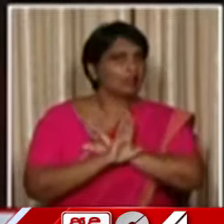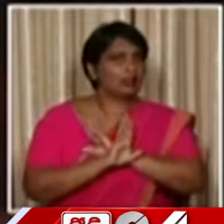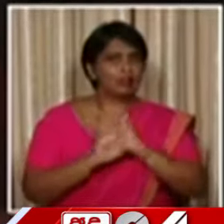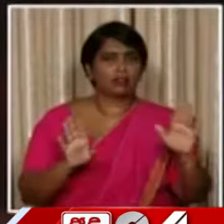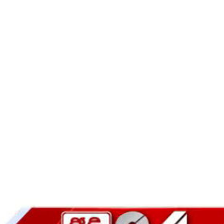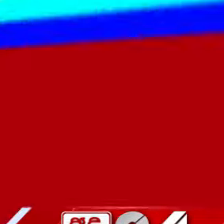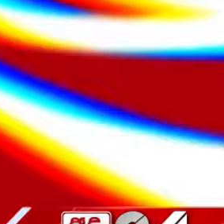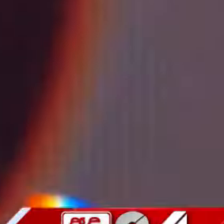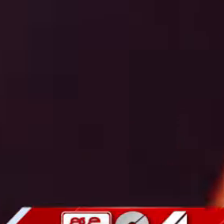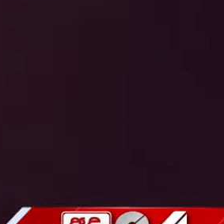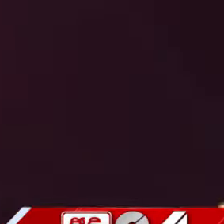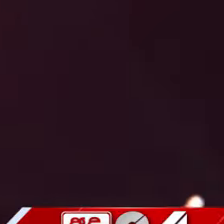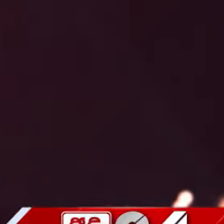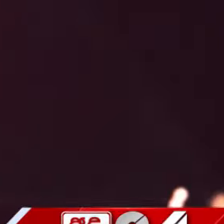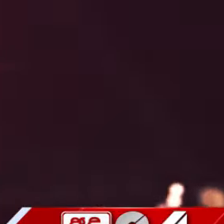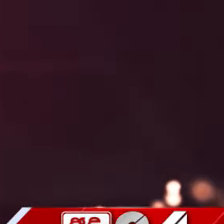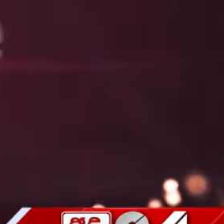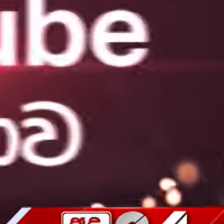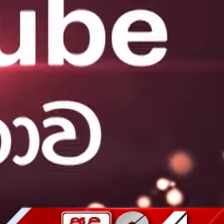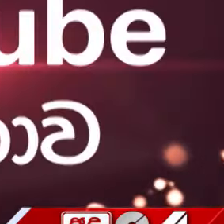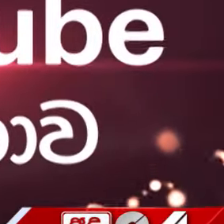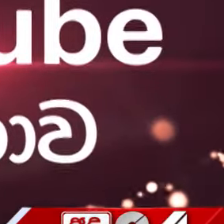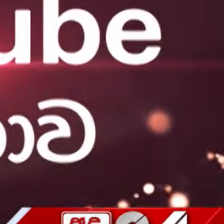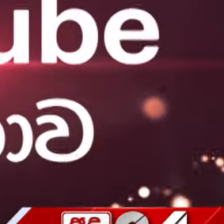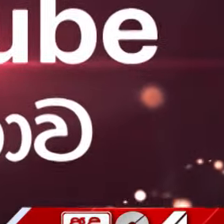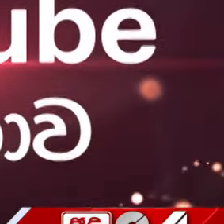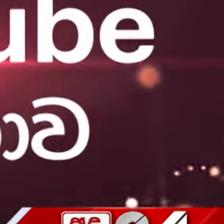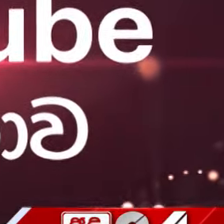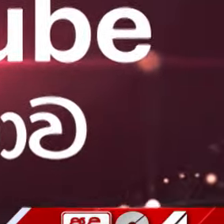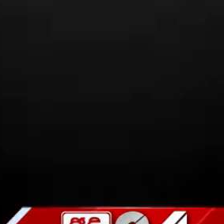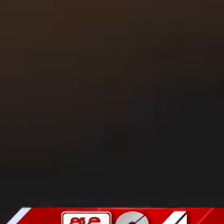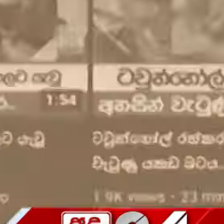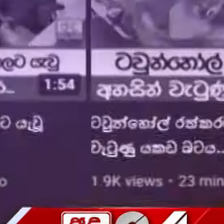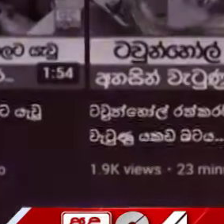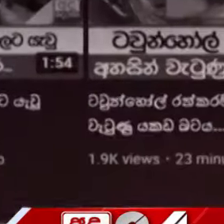කරන්න යන්නෙත් නැහැ අද දෙරණ YouTube